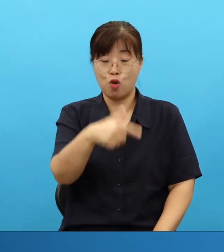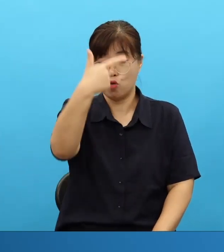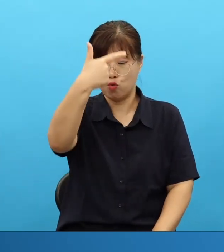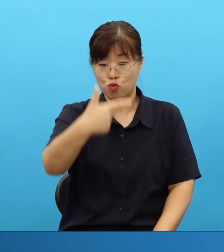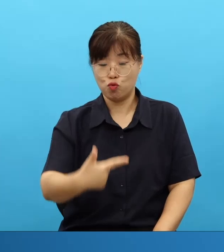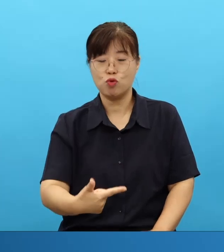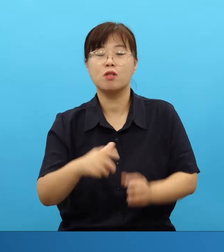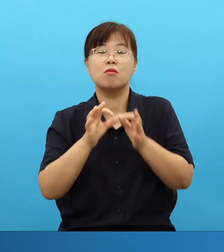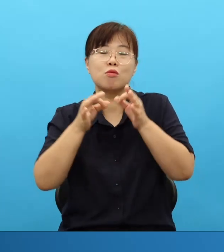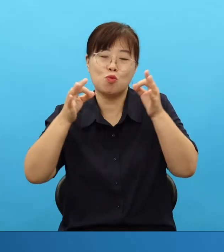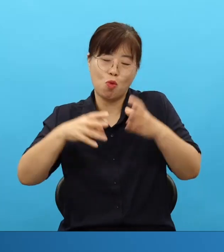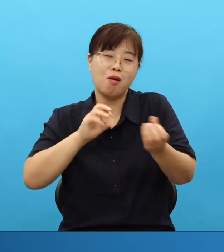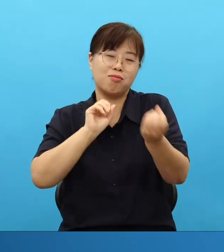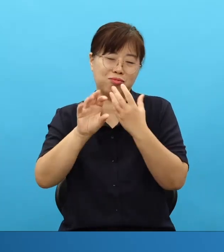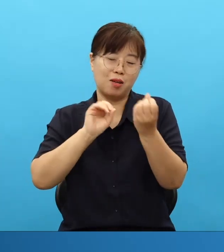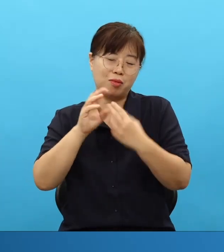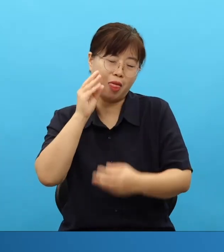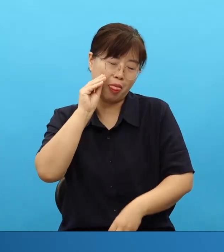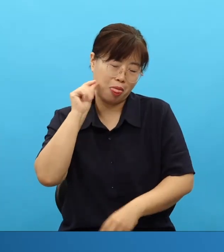얻으면